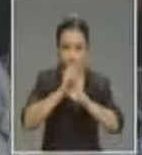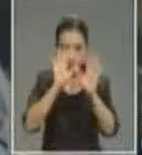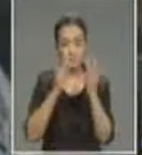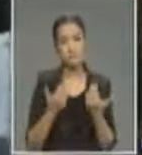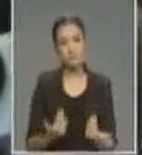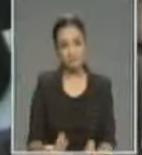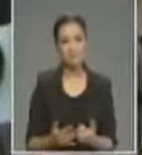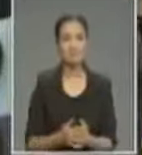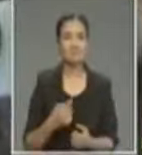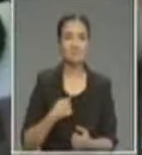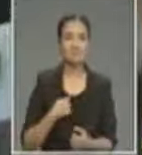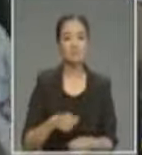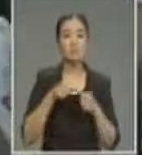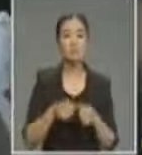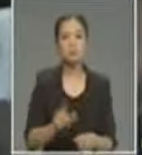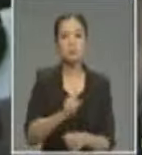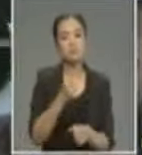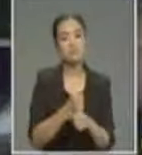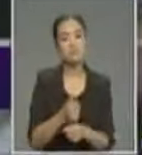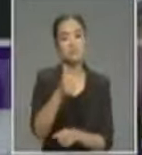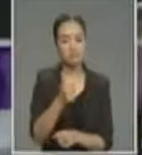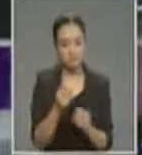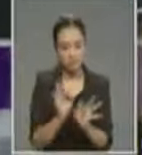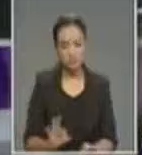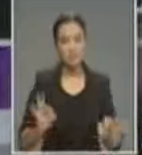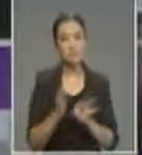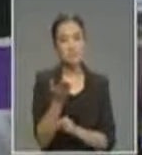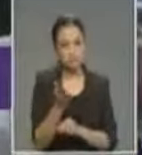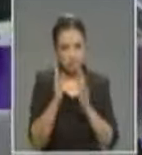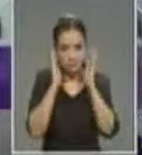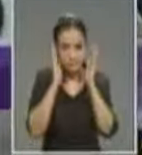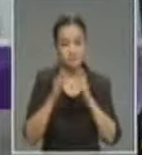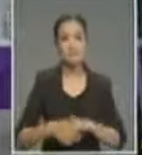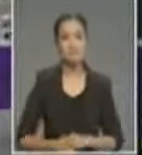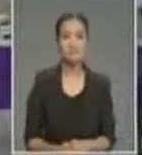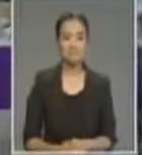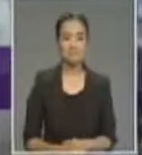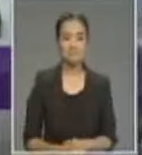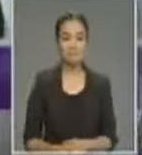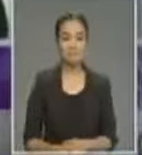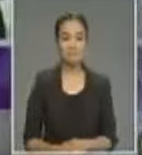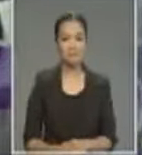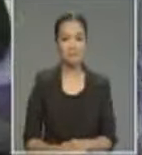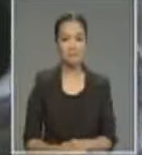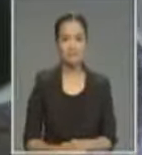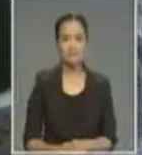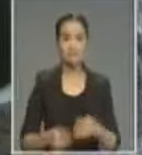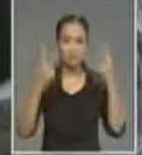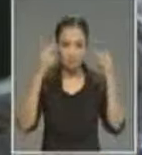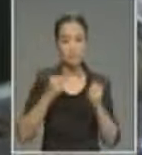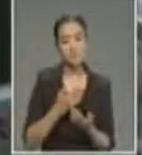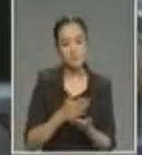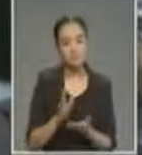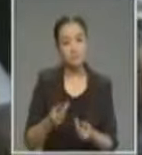จก็อยู่ตรงไหนก็ทำงานได้ทั้งนั้นนะขอให้ตั้งใจนะครับเดี๋ยวเย็นนี้ก็คงทราบท่านนายกคงแบ่งง